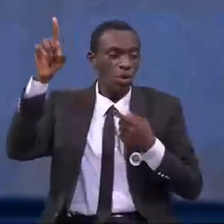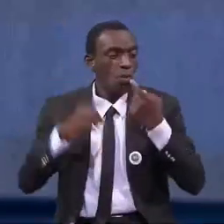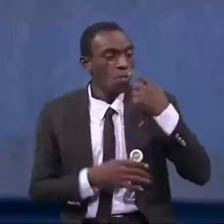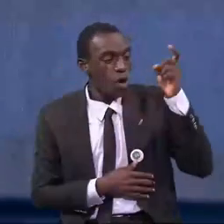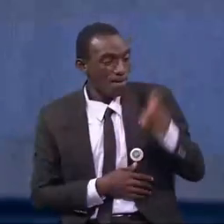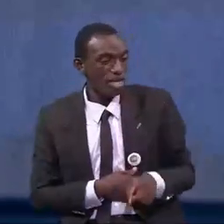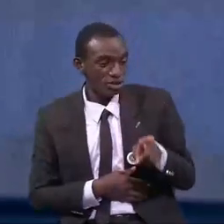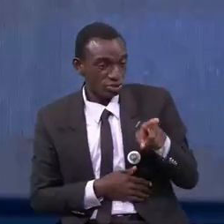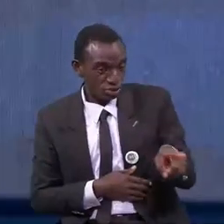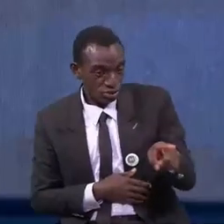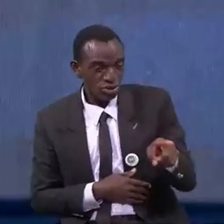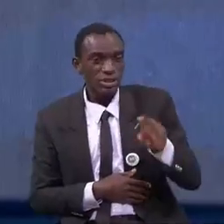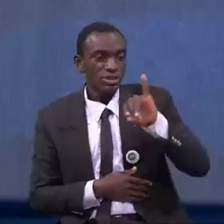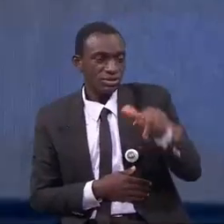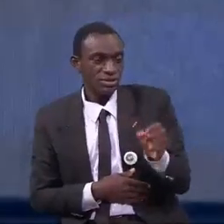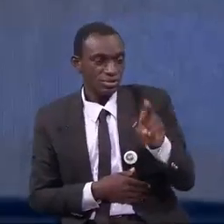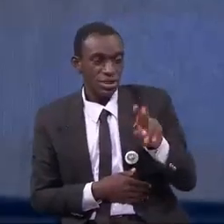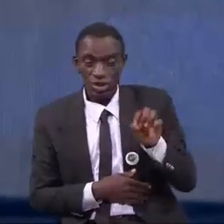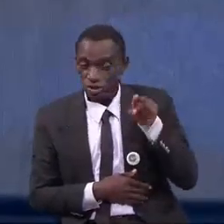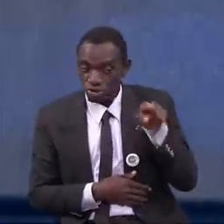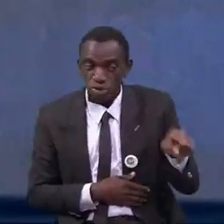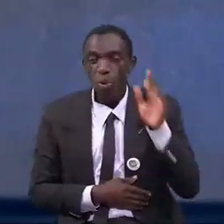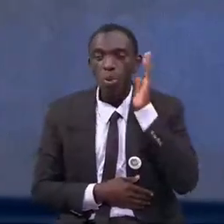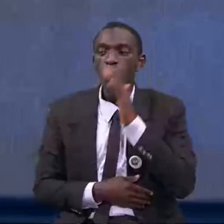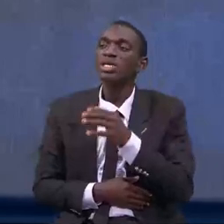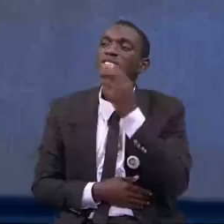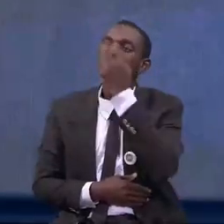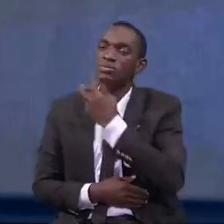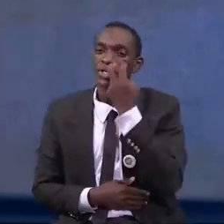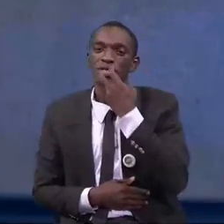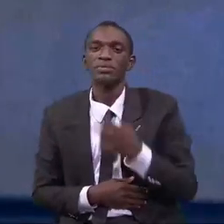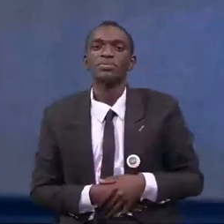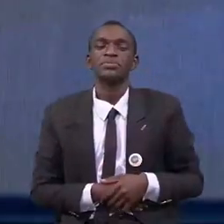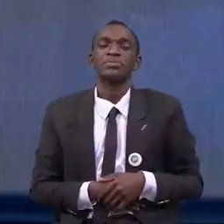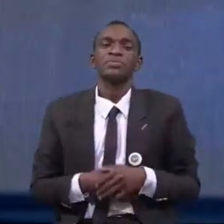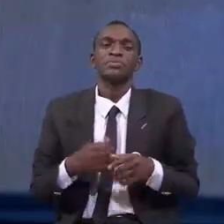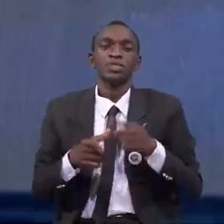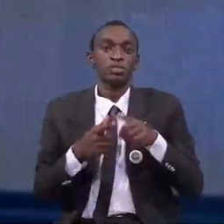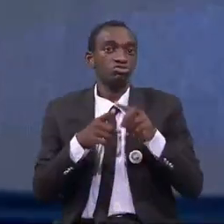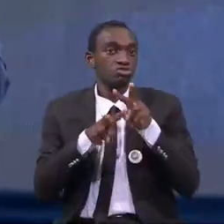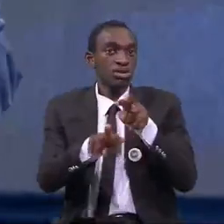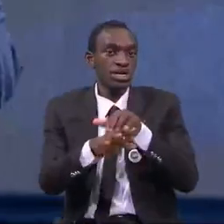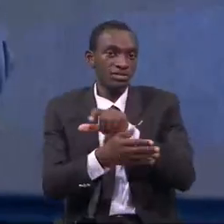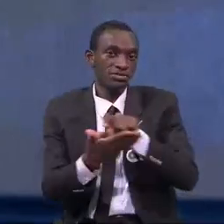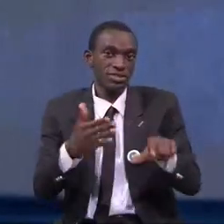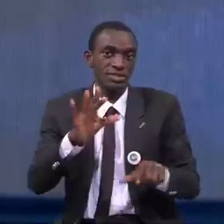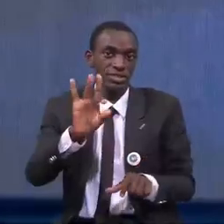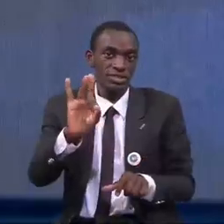t'enverrai et tu diras tout ce que je t'ordonnerai VO le verset